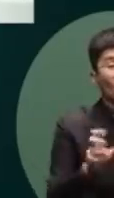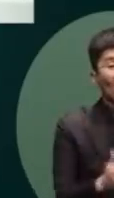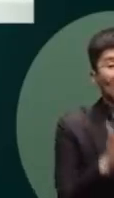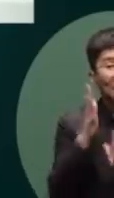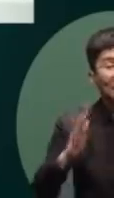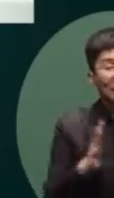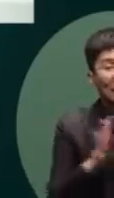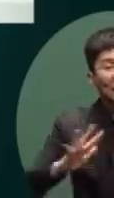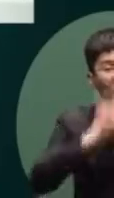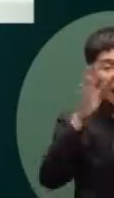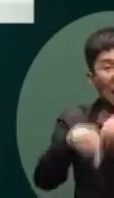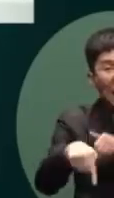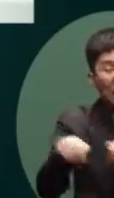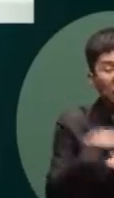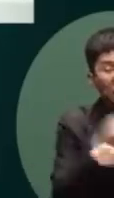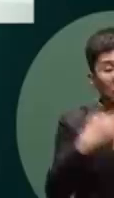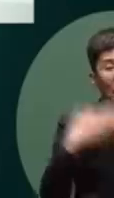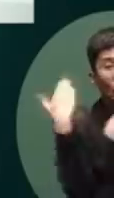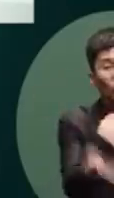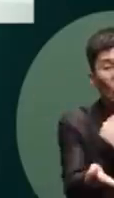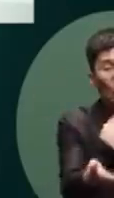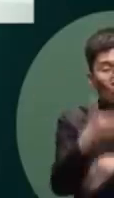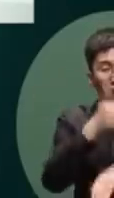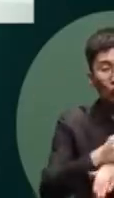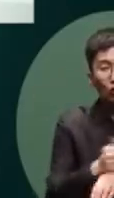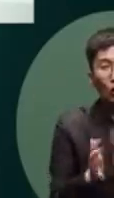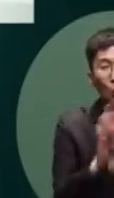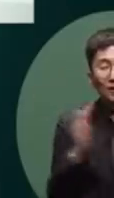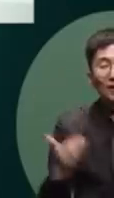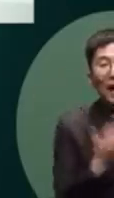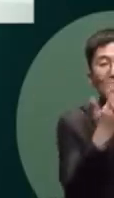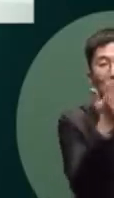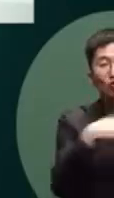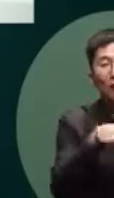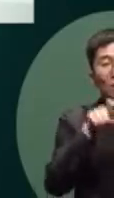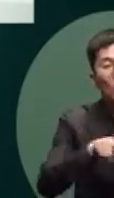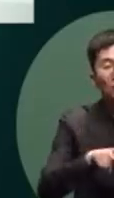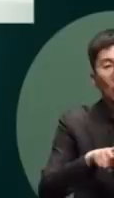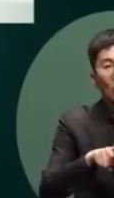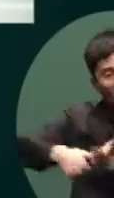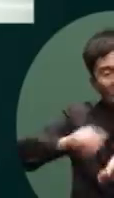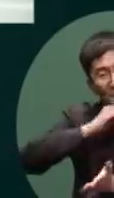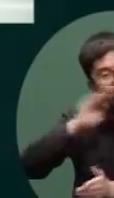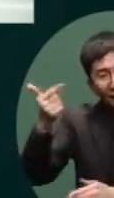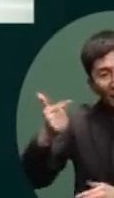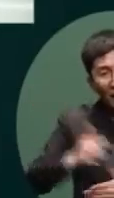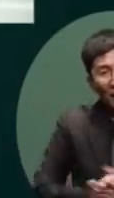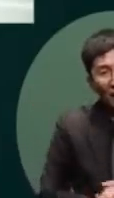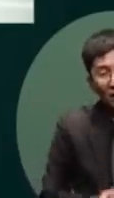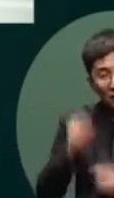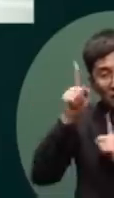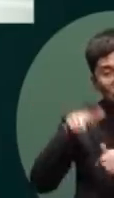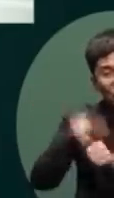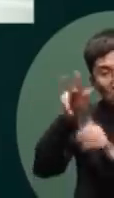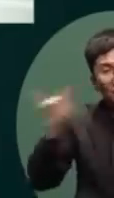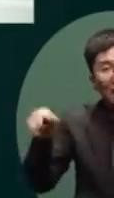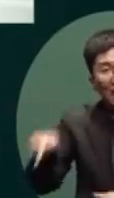특혜를 받아가지고 그 도시개발 그 사업자로 선정이 됩니다. 우리